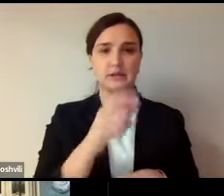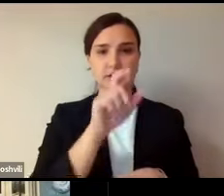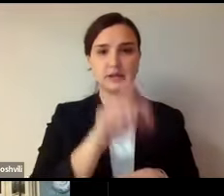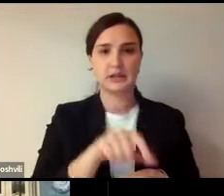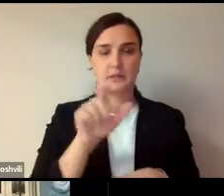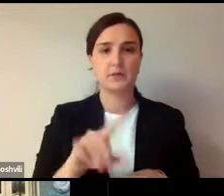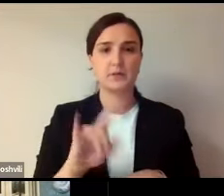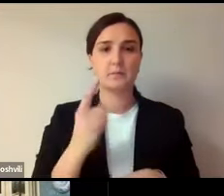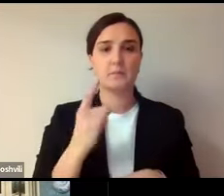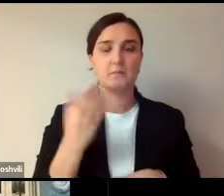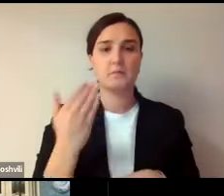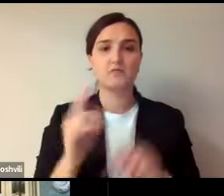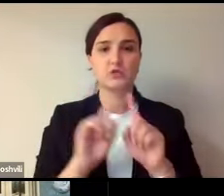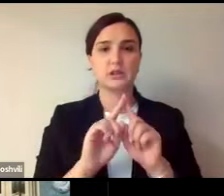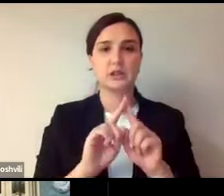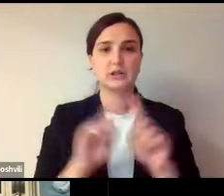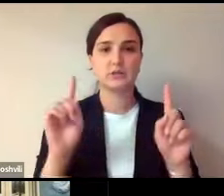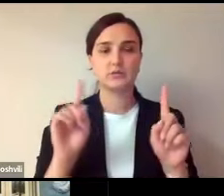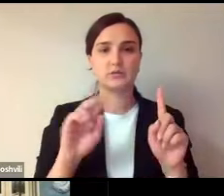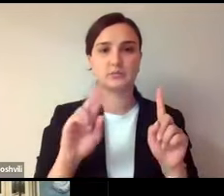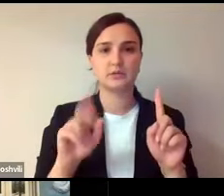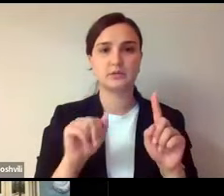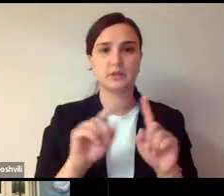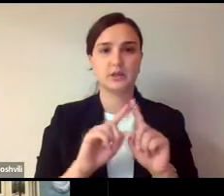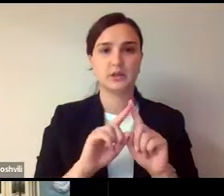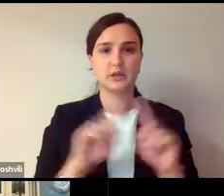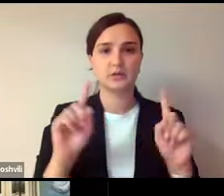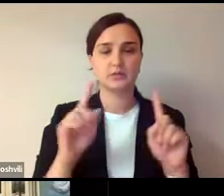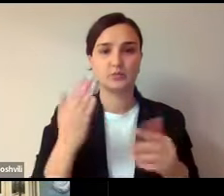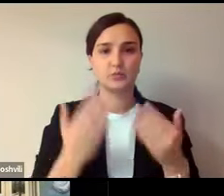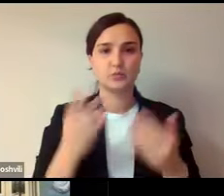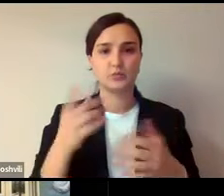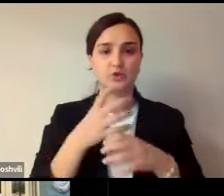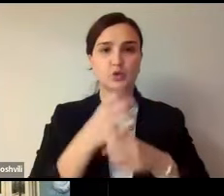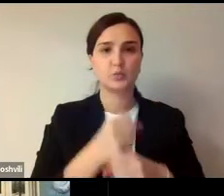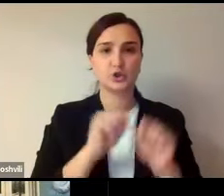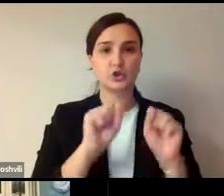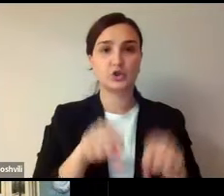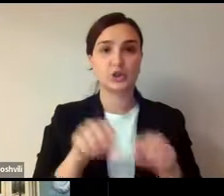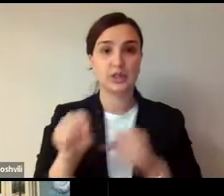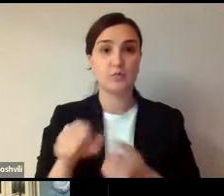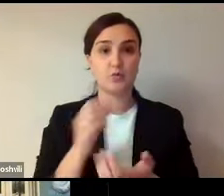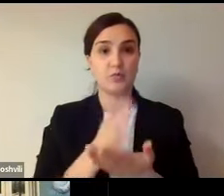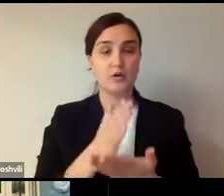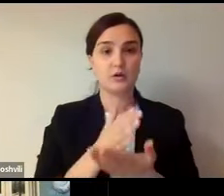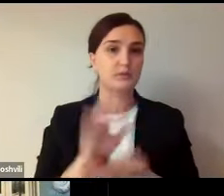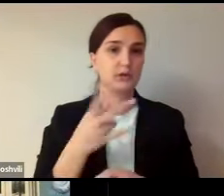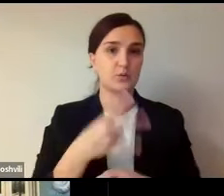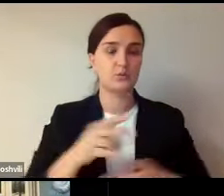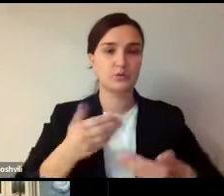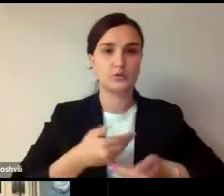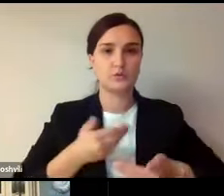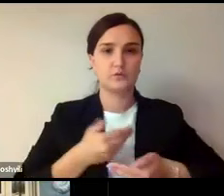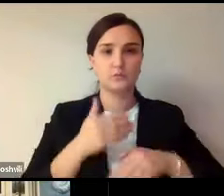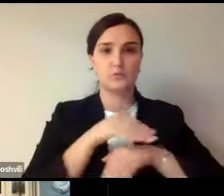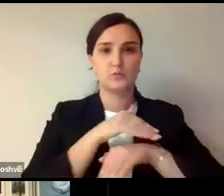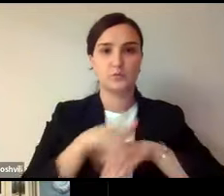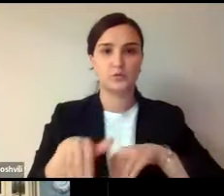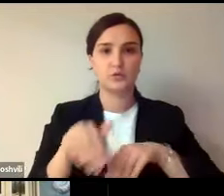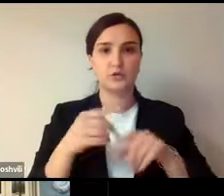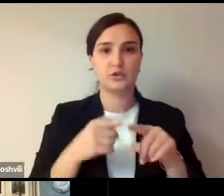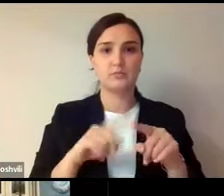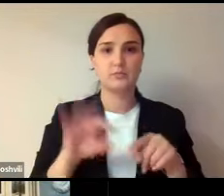ბავშვი განსაკუთრებით და განსაკუთრებით თუ ის ფლობს შეზღუდულ შესაძლებლობას, არ უნდა ცხოვრობდეს ქუჩაში მარტო იმის